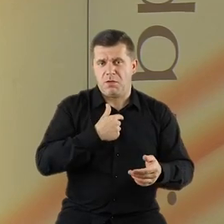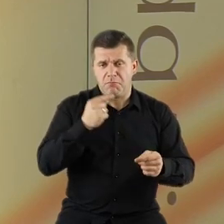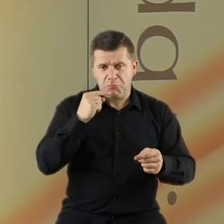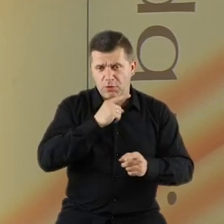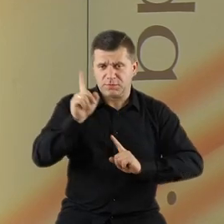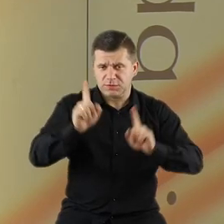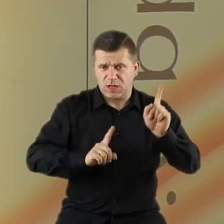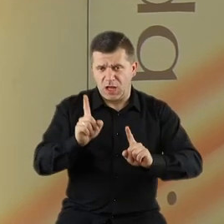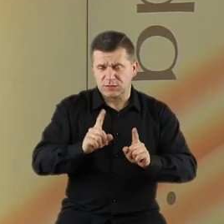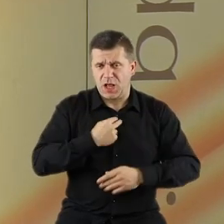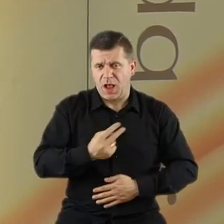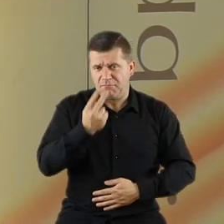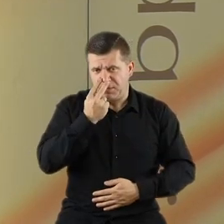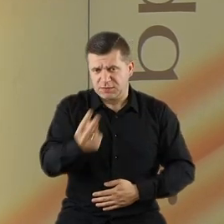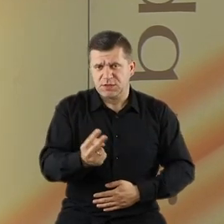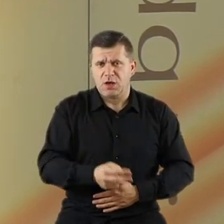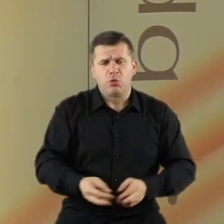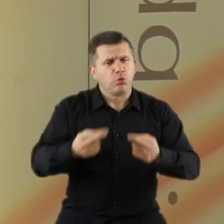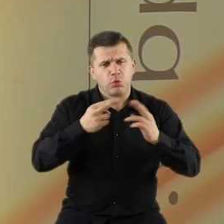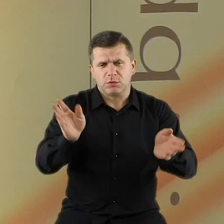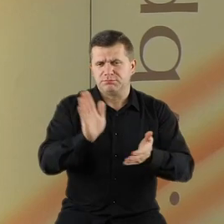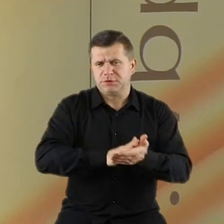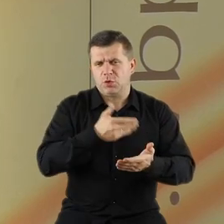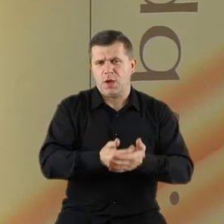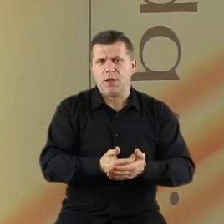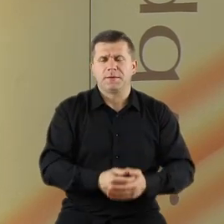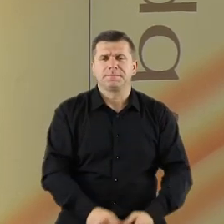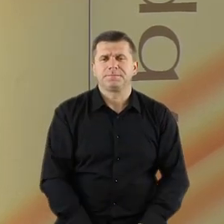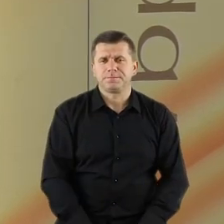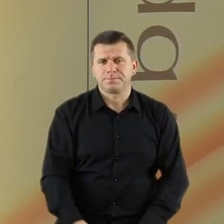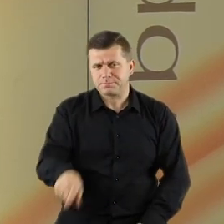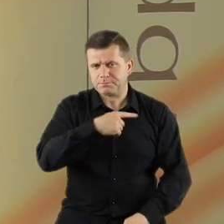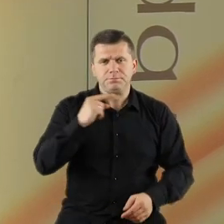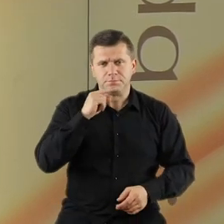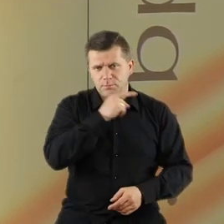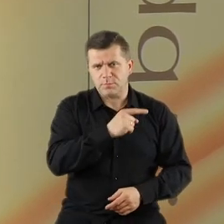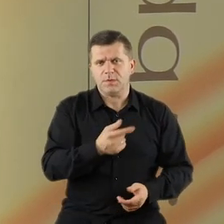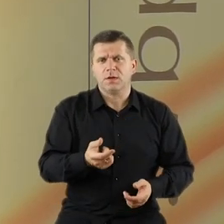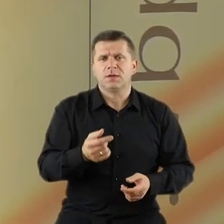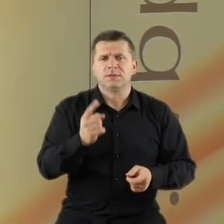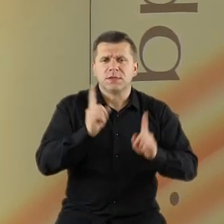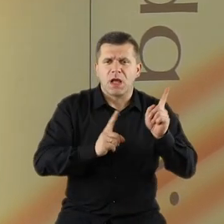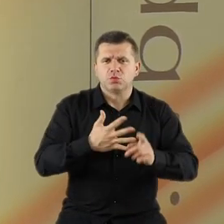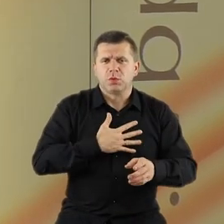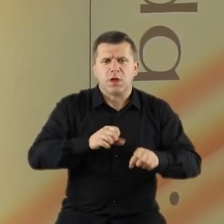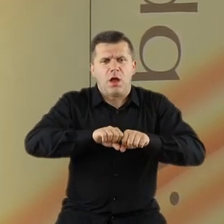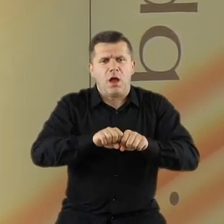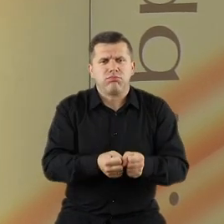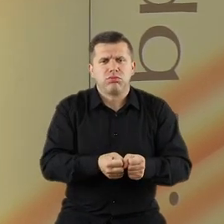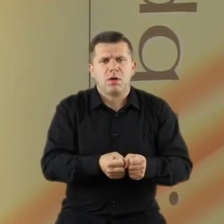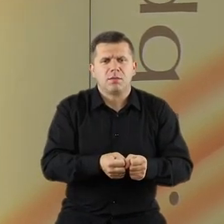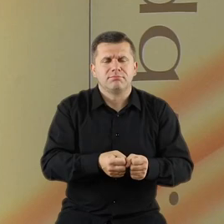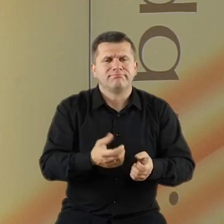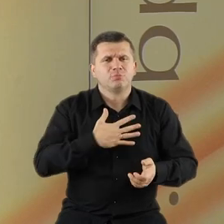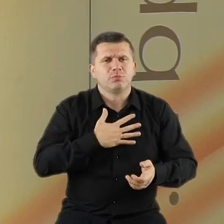Widziałam Widziałam różne przypadki przecież potrafimy się w pewnych momentach załamywać tylko dlatego że nie usłyszymy